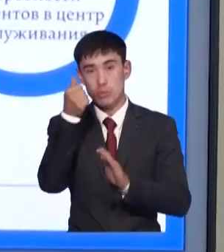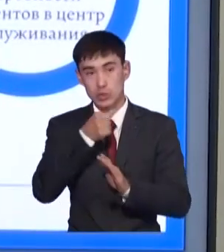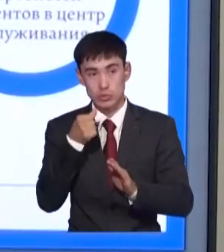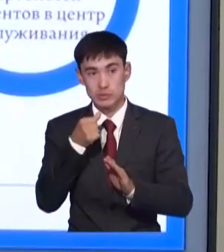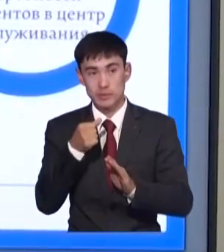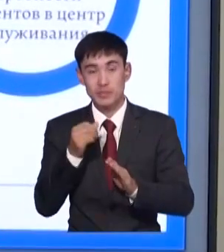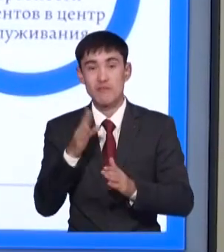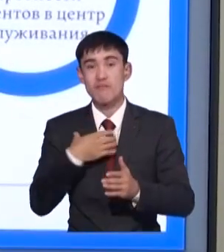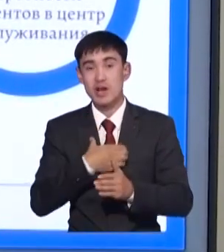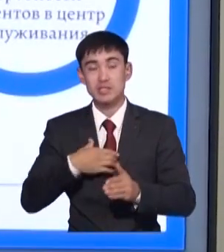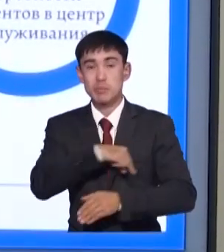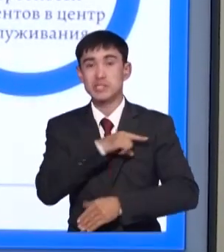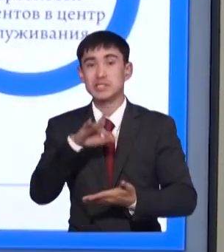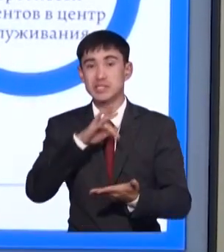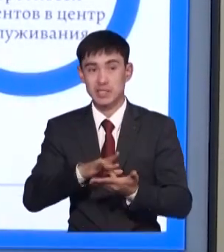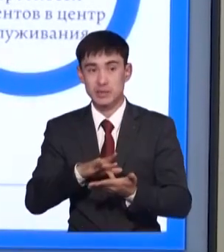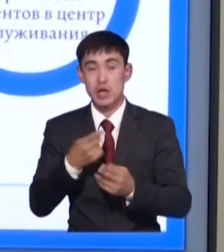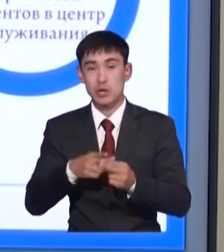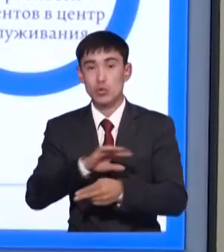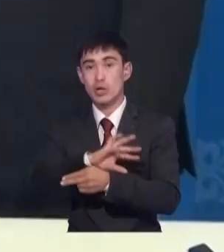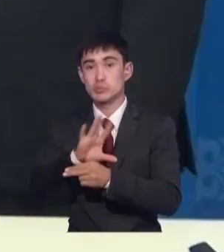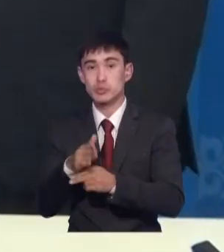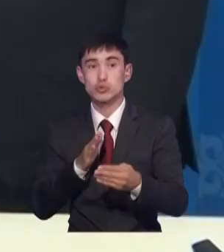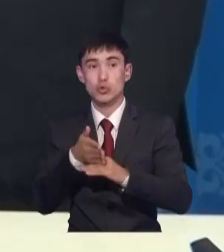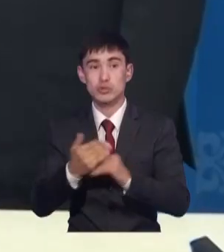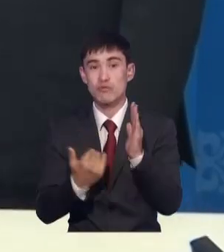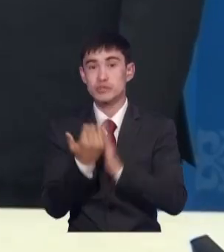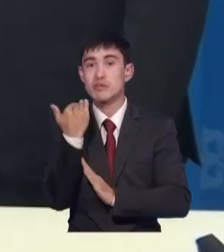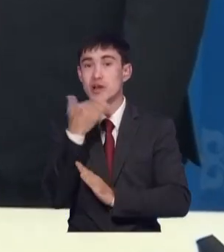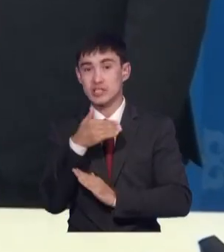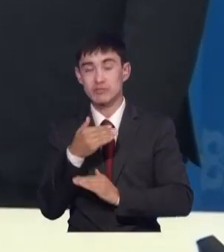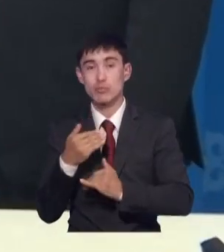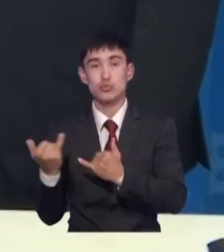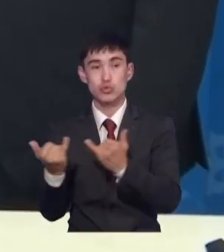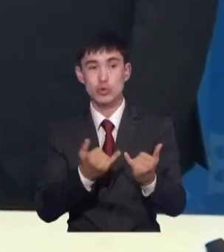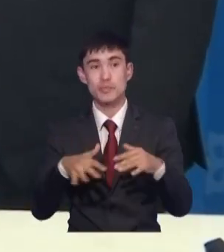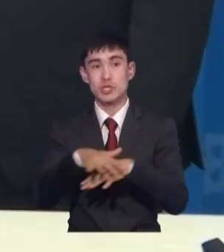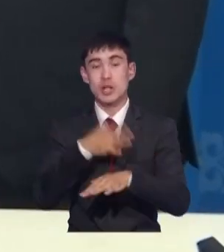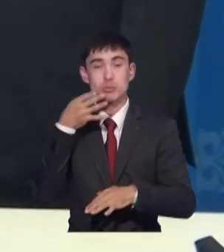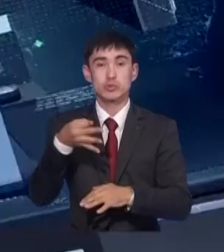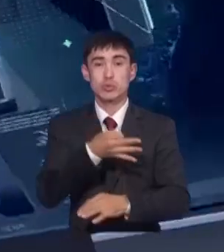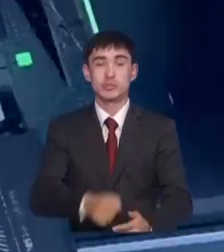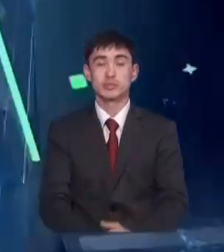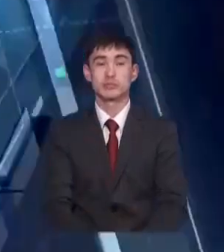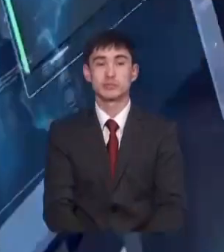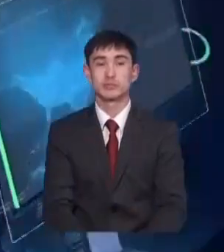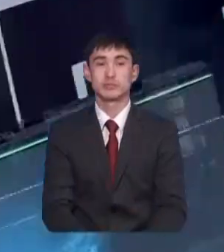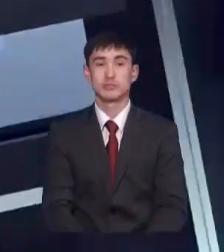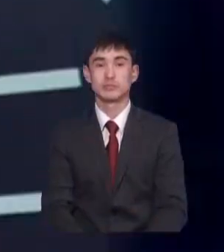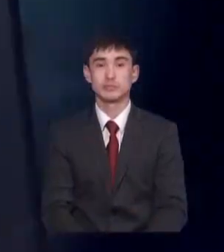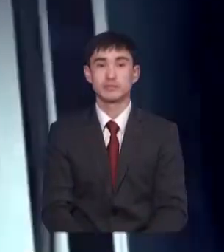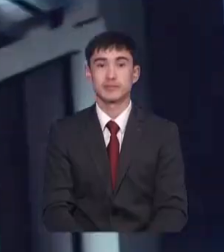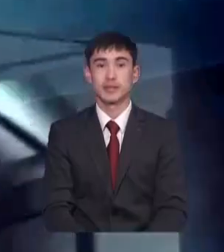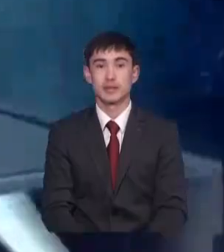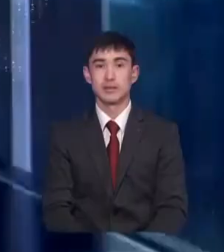году, став важным медицинским центром, который обеспечит доступ к высококачественным услугам жителям Алматинской области. Айслужа